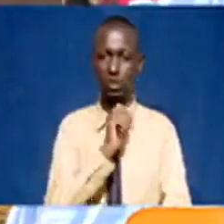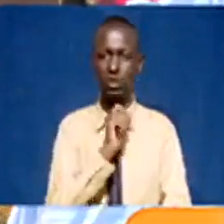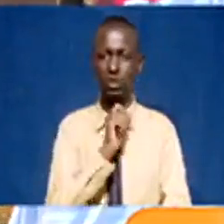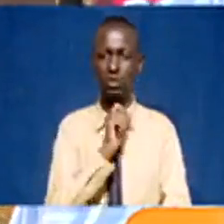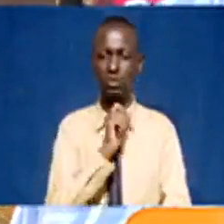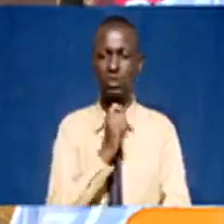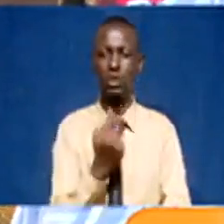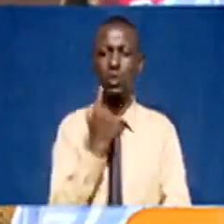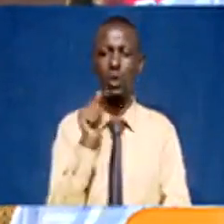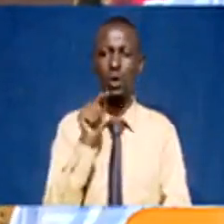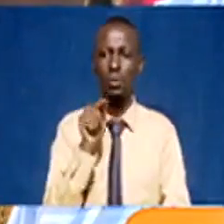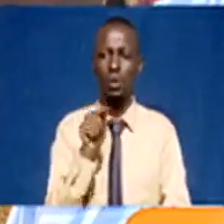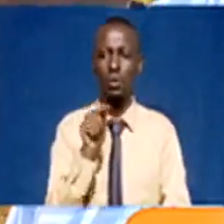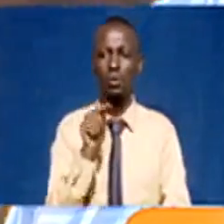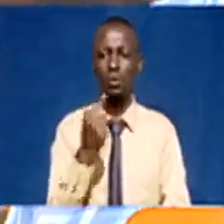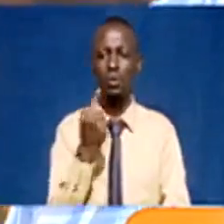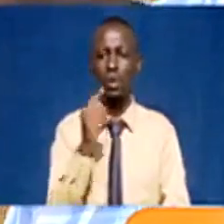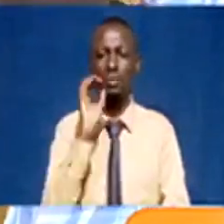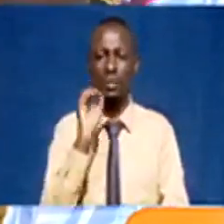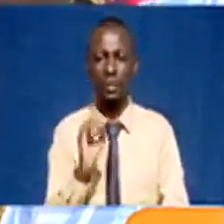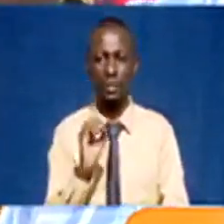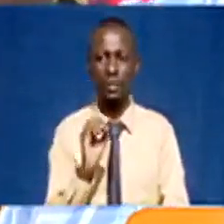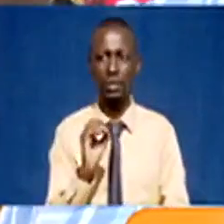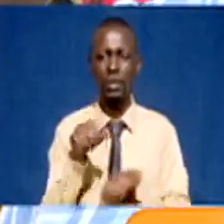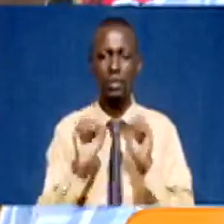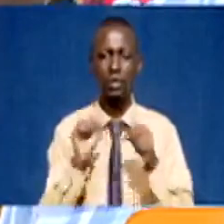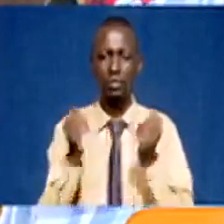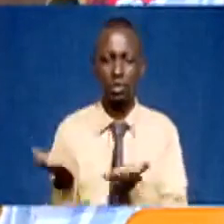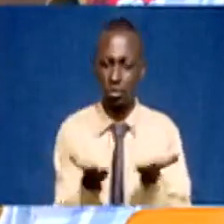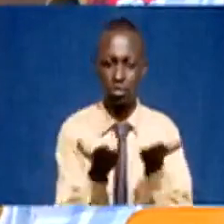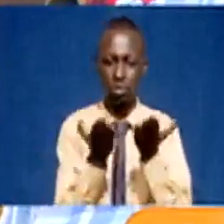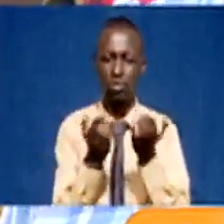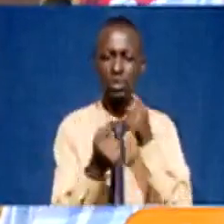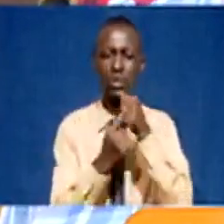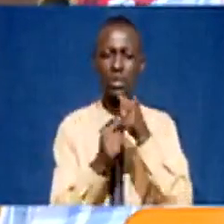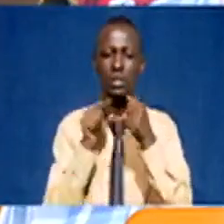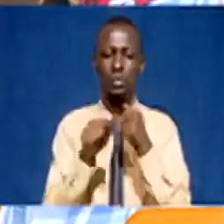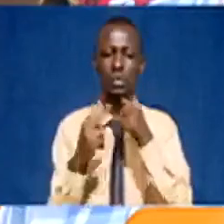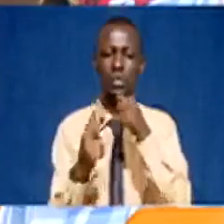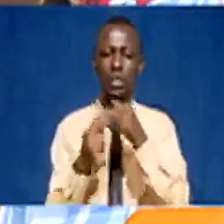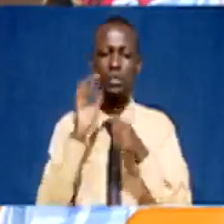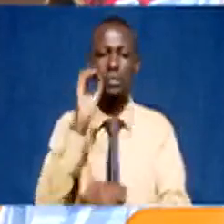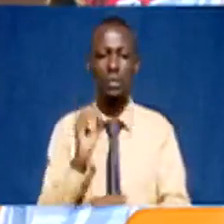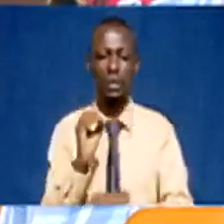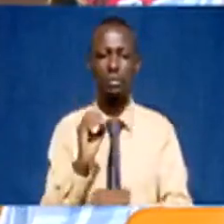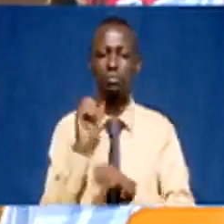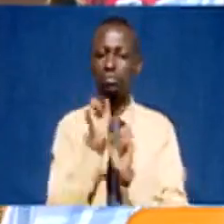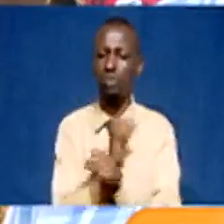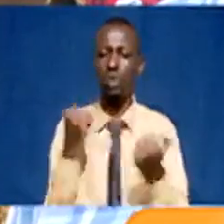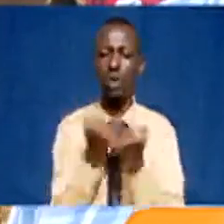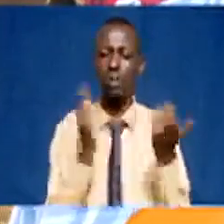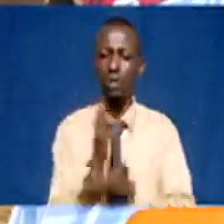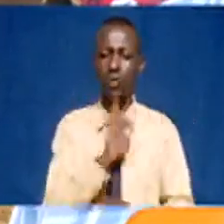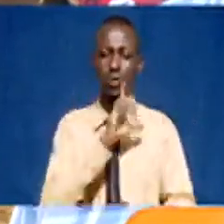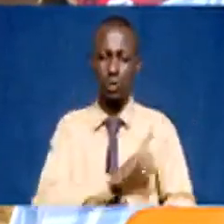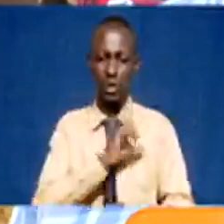1.1%, ikaweza kupanuka kwa 6.7%. Hiyo yote haiwezi kufanyika kwa bahati, ni kwa sababu ya